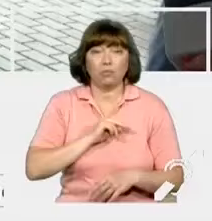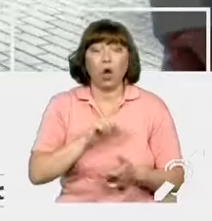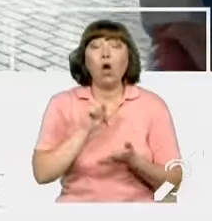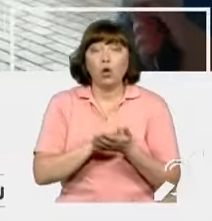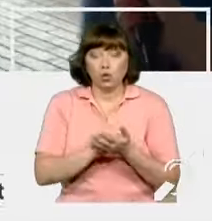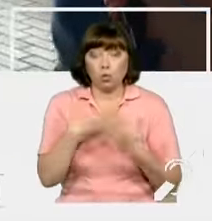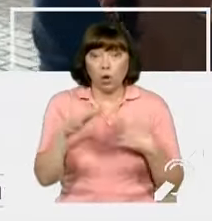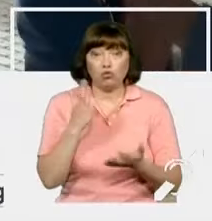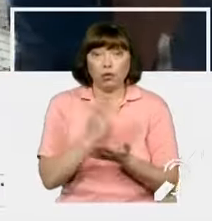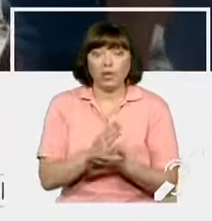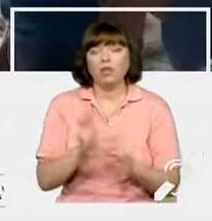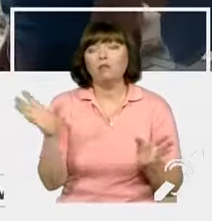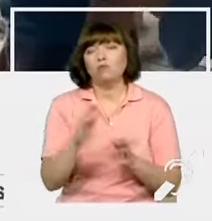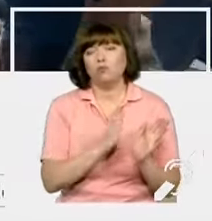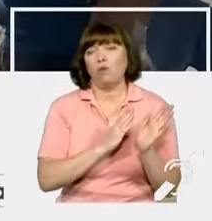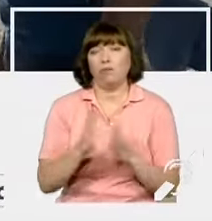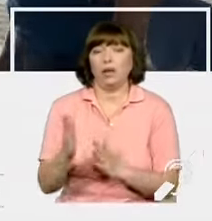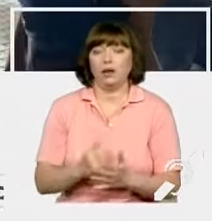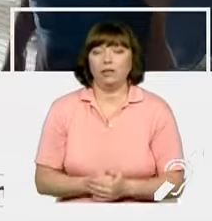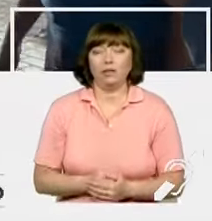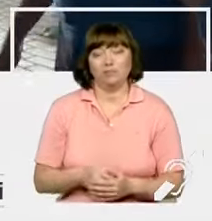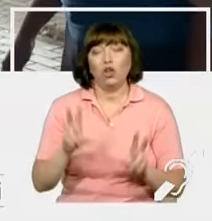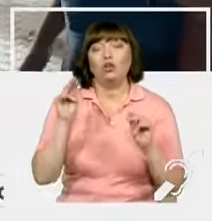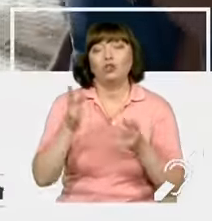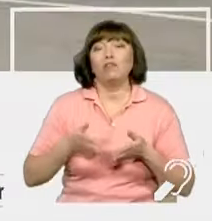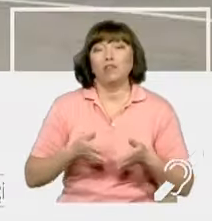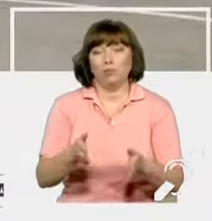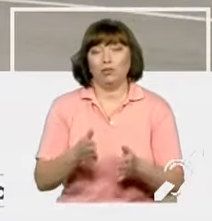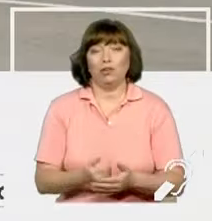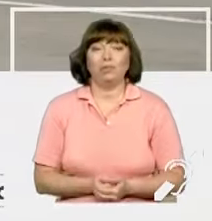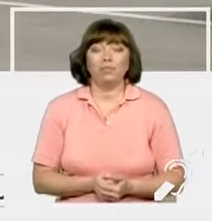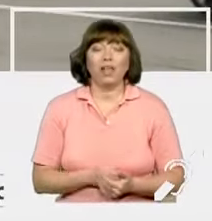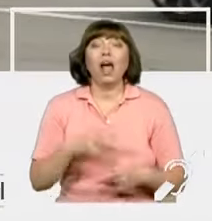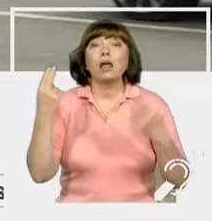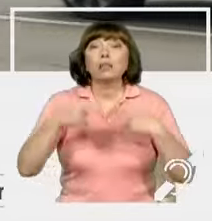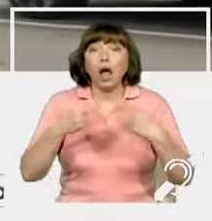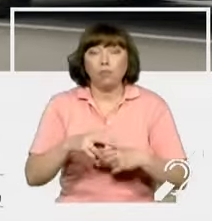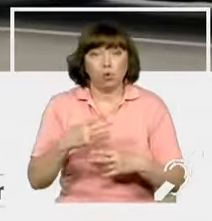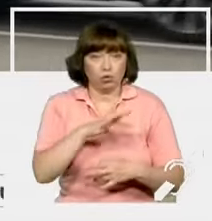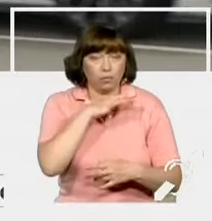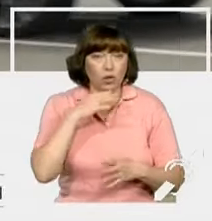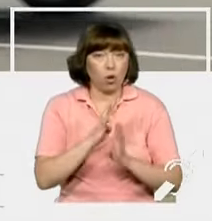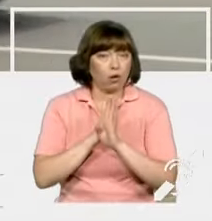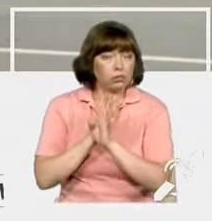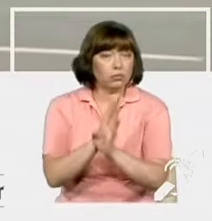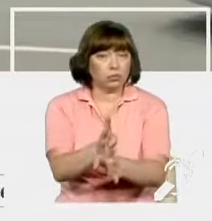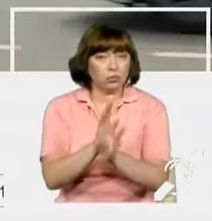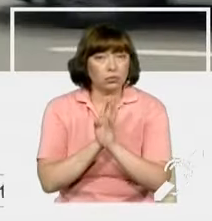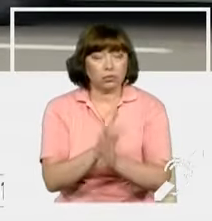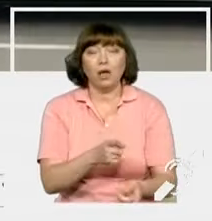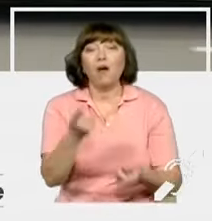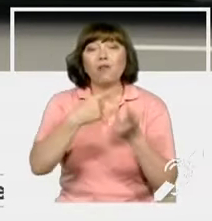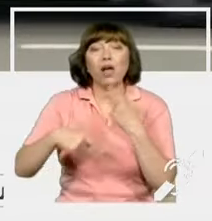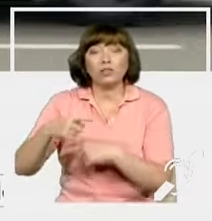le-ați primit? Toate în regulă. Drum bun și bine ați venit acasă. Vămile sunt tot mai aglomerate pe sensul de intrare în